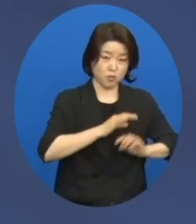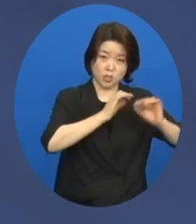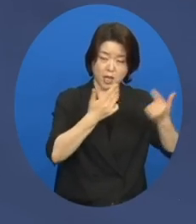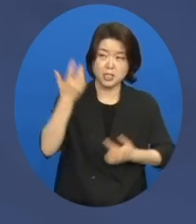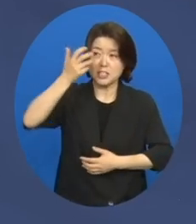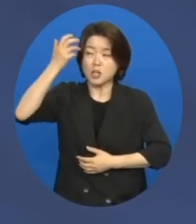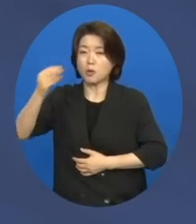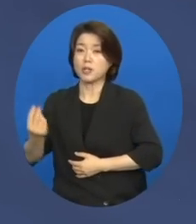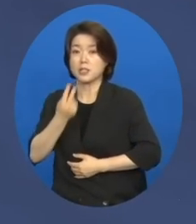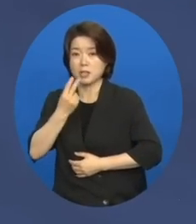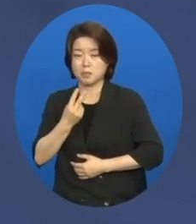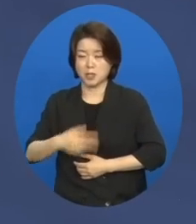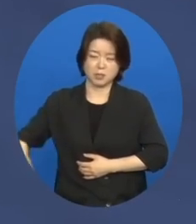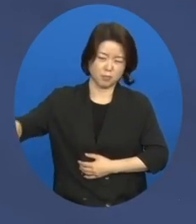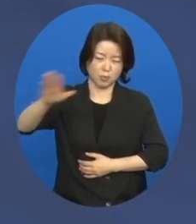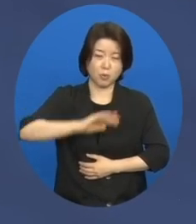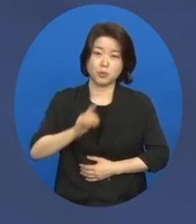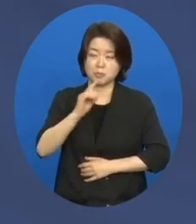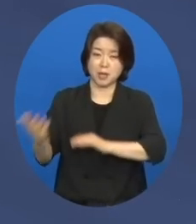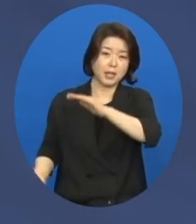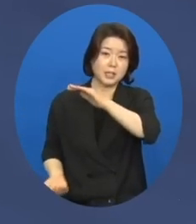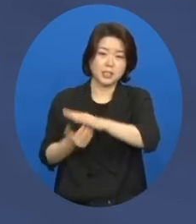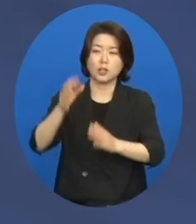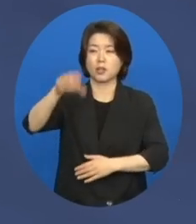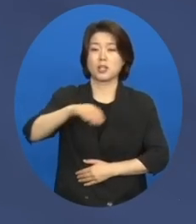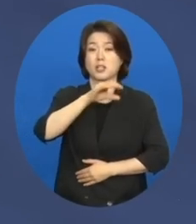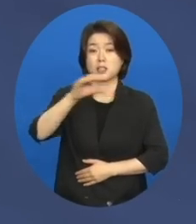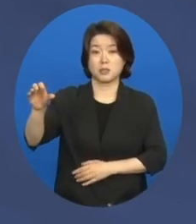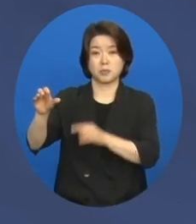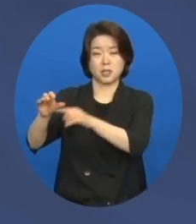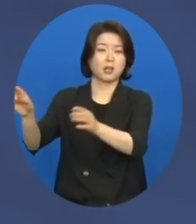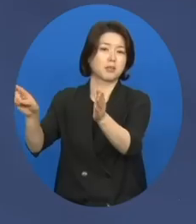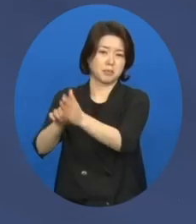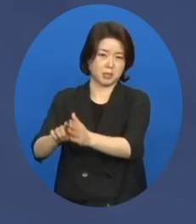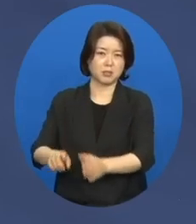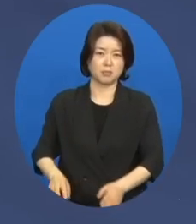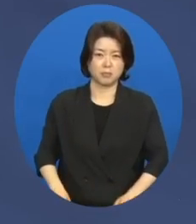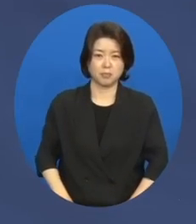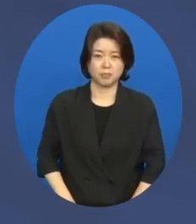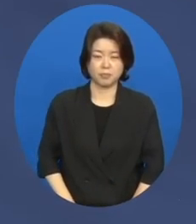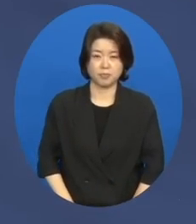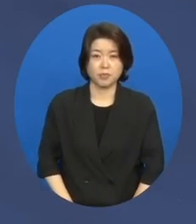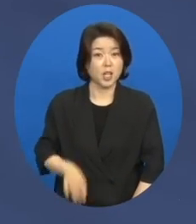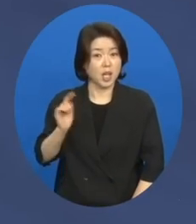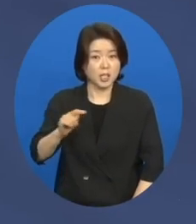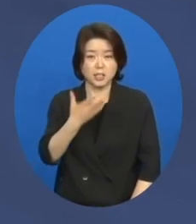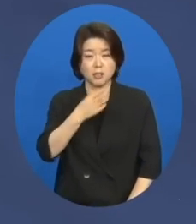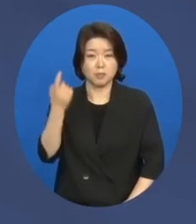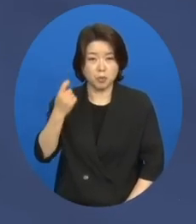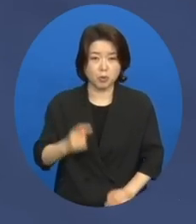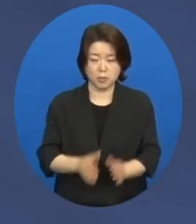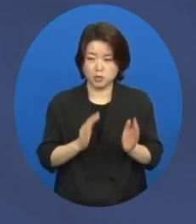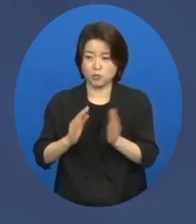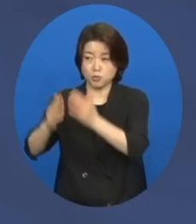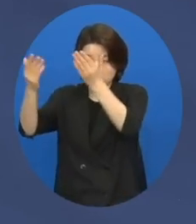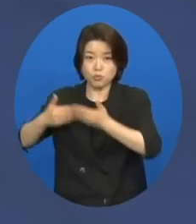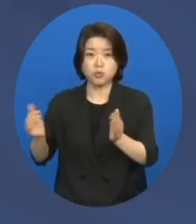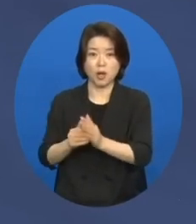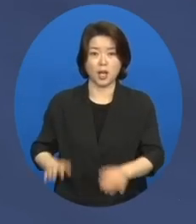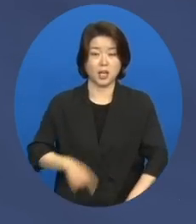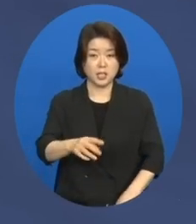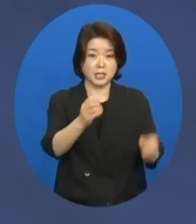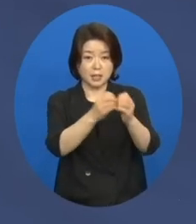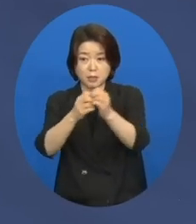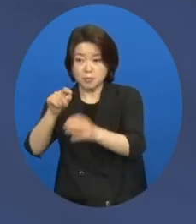이 모든 말이 다 이루어지는 게 바로 십자가의 믿음인 것입니다. 여러분 이 복음을 준비해 주셨습니다. 여러분 이